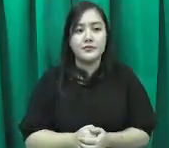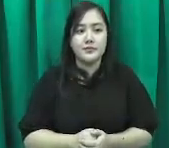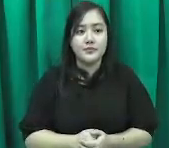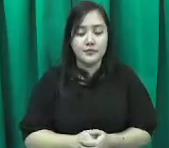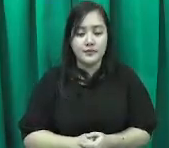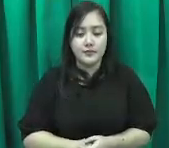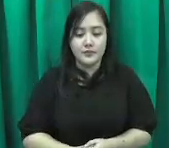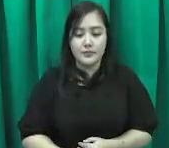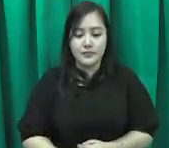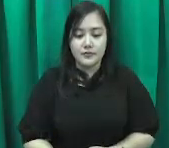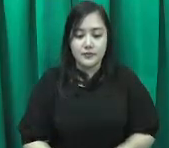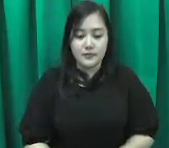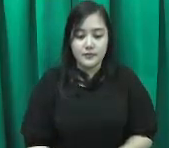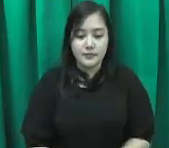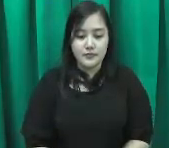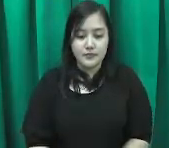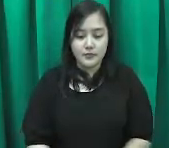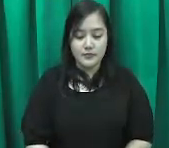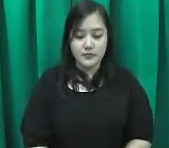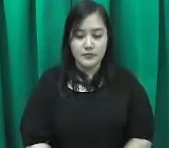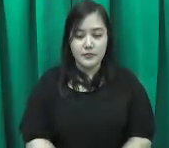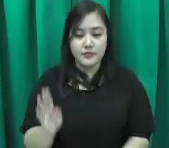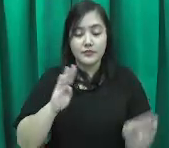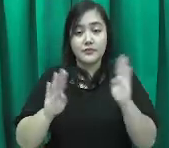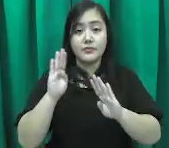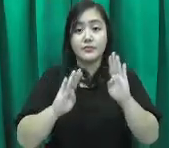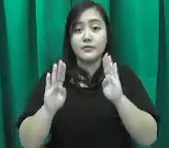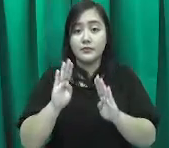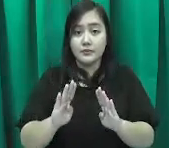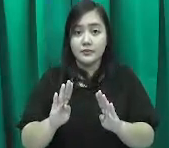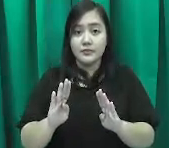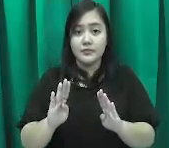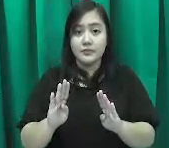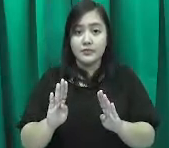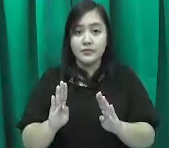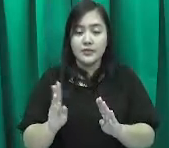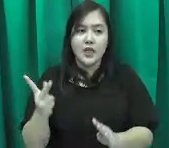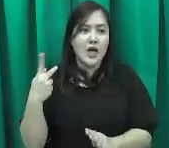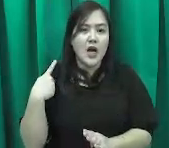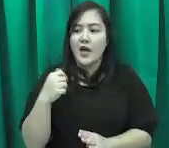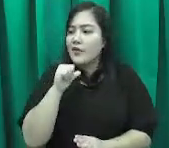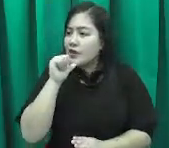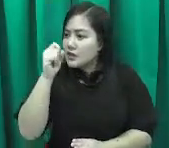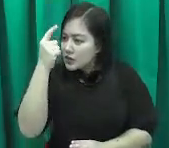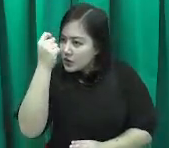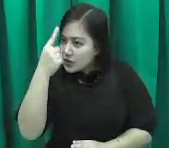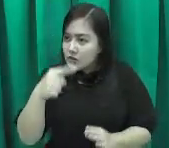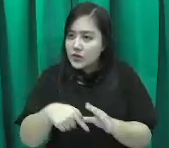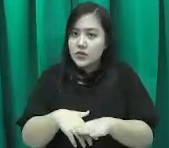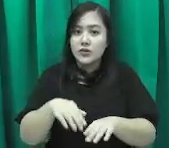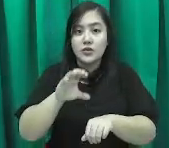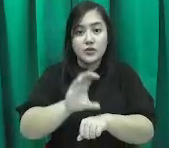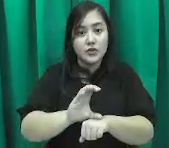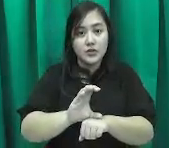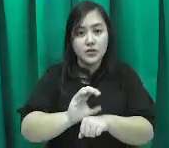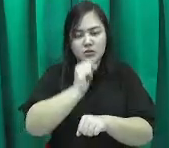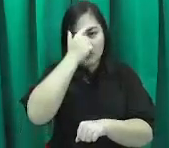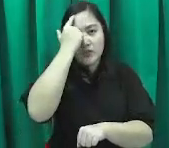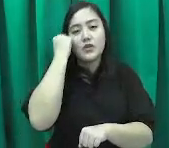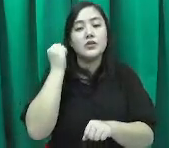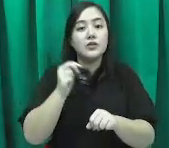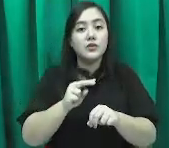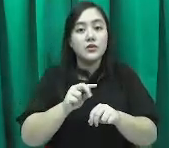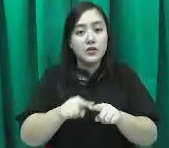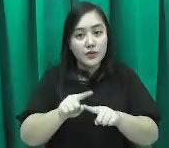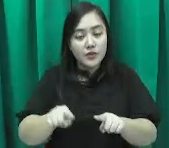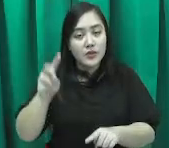naging problema dito, nagkaroon sila ng hindi pagkakaunawaan sa loob mismo ng simbahan. Yes, sir. So, that's right, sir. Ganun din sa ating pamilya. So